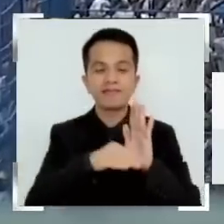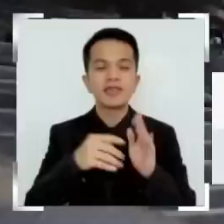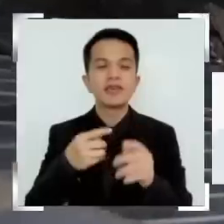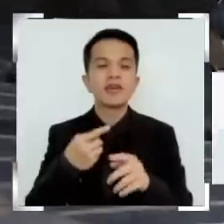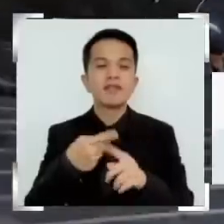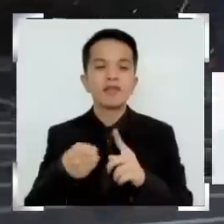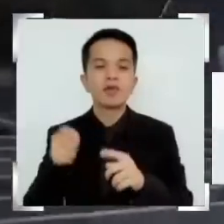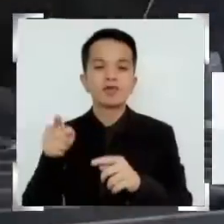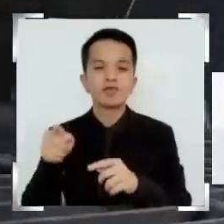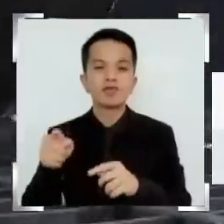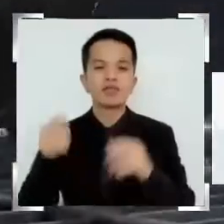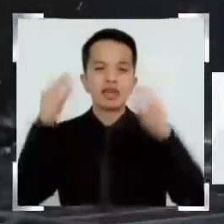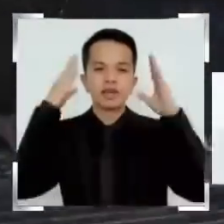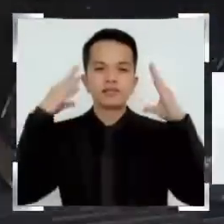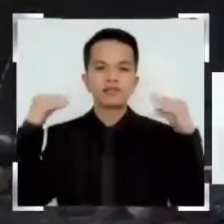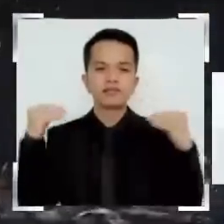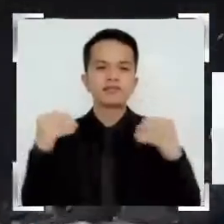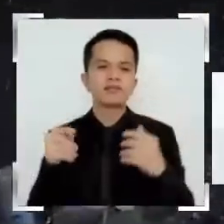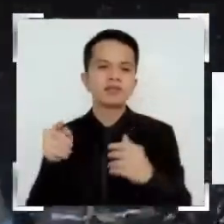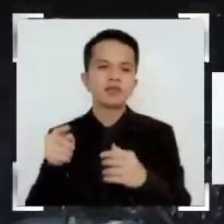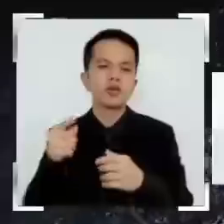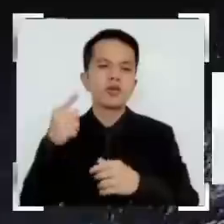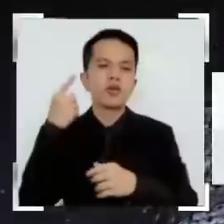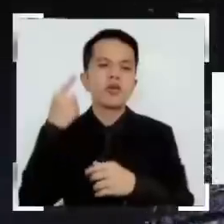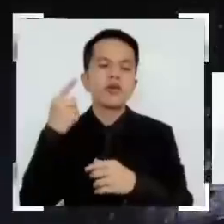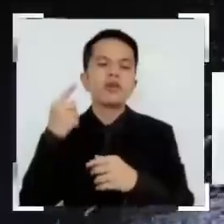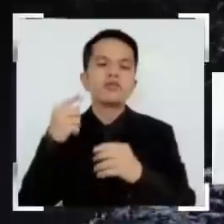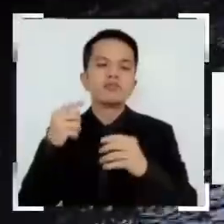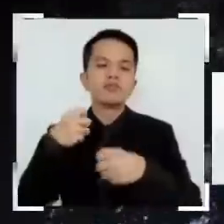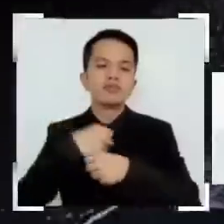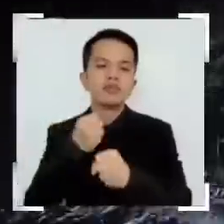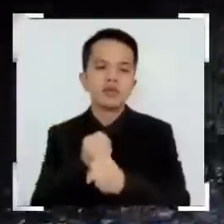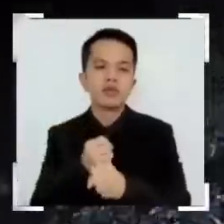Netherlands. Target daw itong mabuo sa loob ng 2 taon.